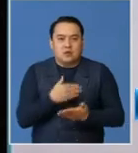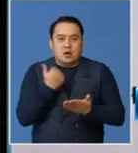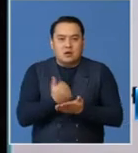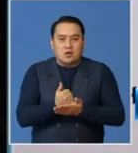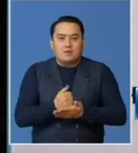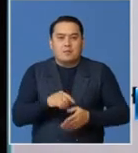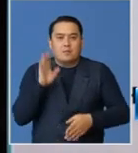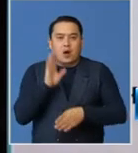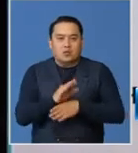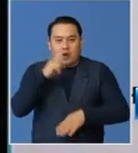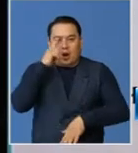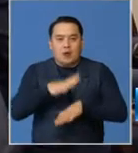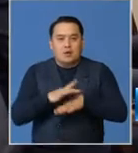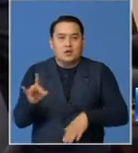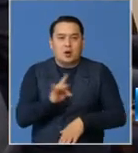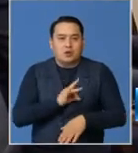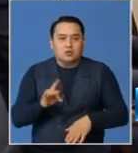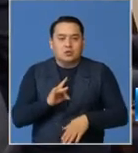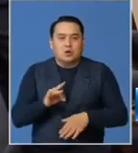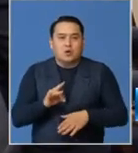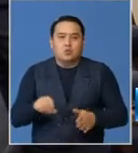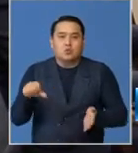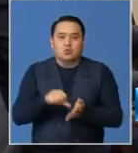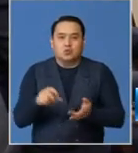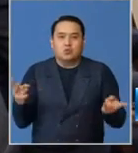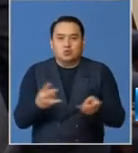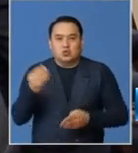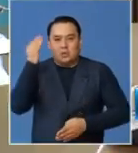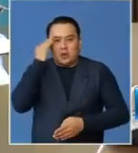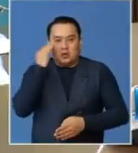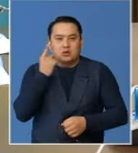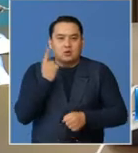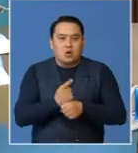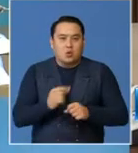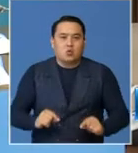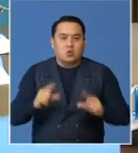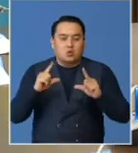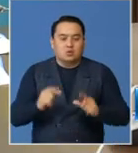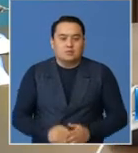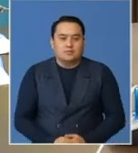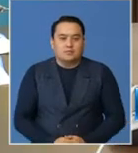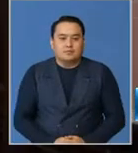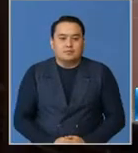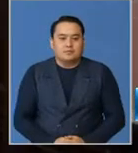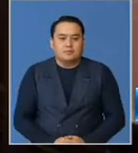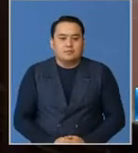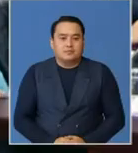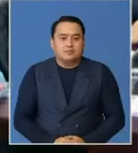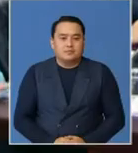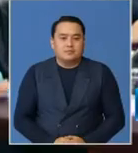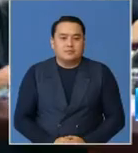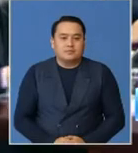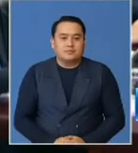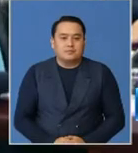Бакшан Сагентаев поручил акимам регионов в срок принять все необходимые меры и не допустить дальнейшего роста тарифов.